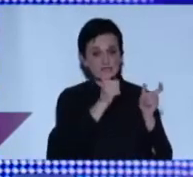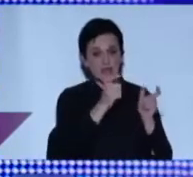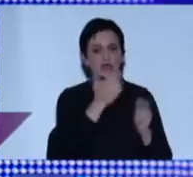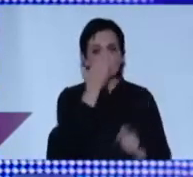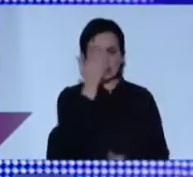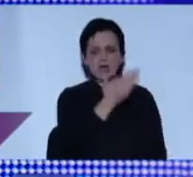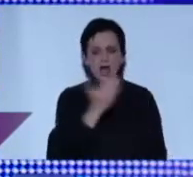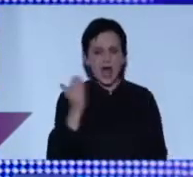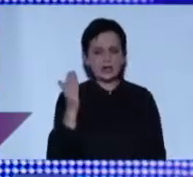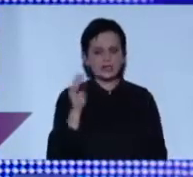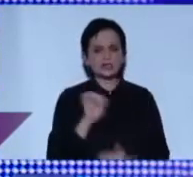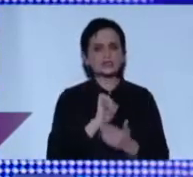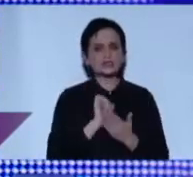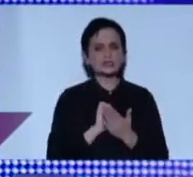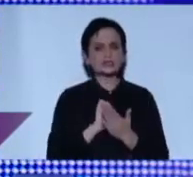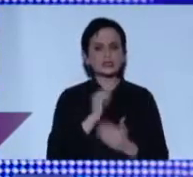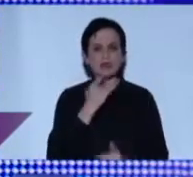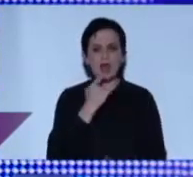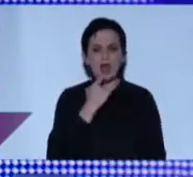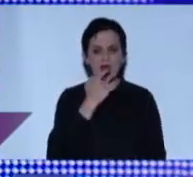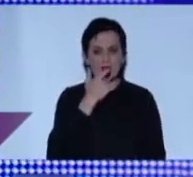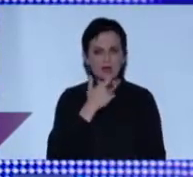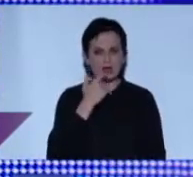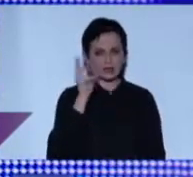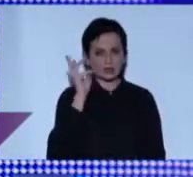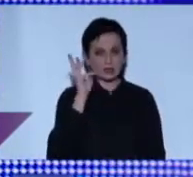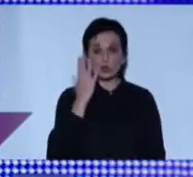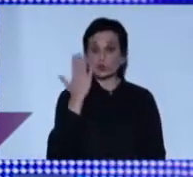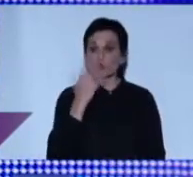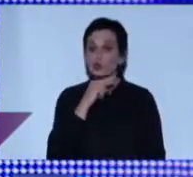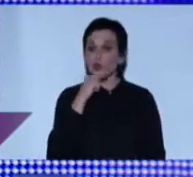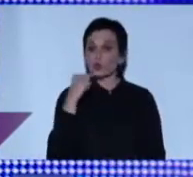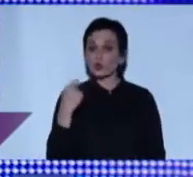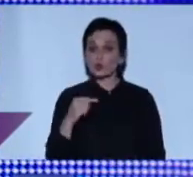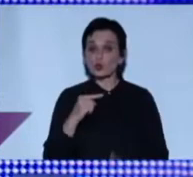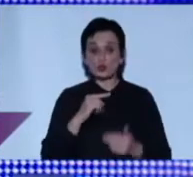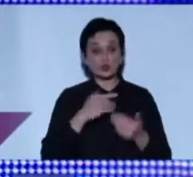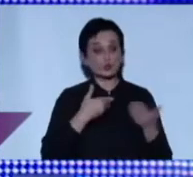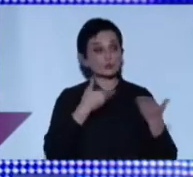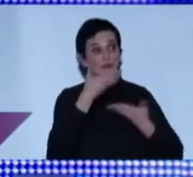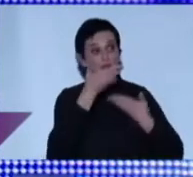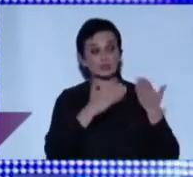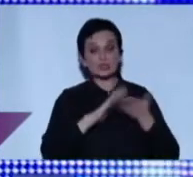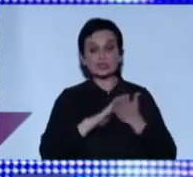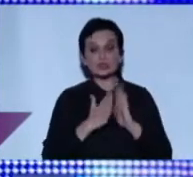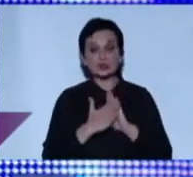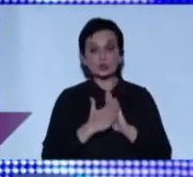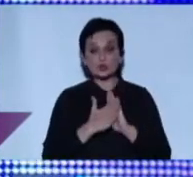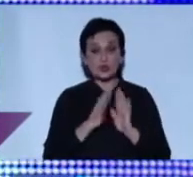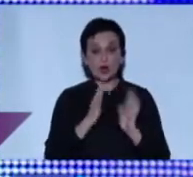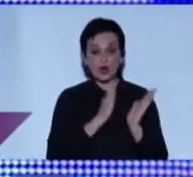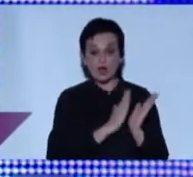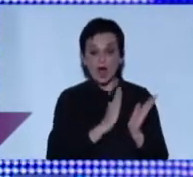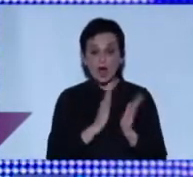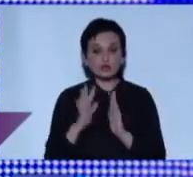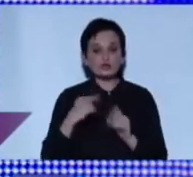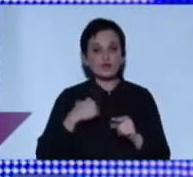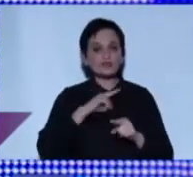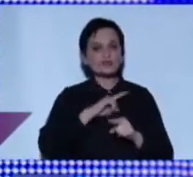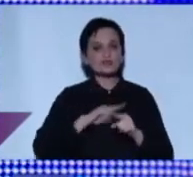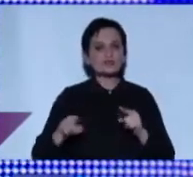ენაზე. იმისთვის, რომ რუსეთთან თუ არ დაალაგდა სიტუაცია, ჩვენ არ გვექნება სწრაფი წინსვლა.